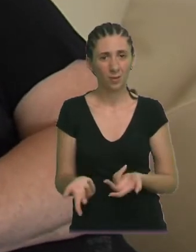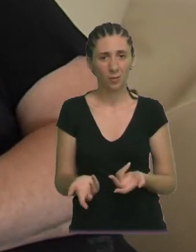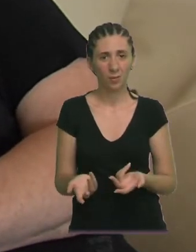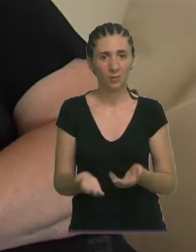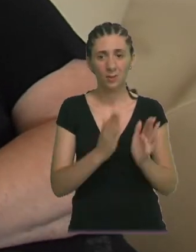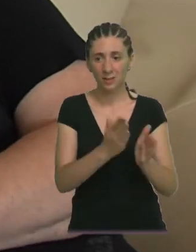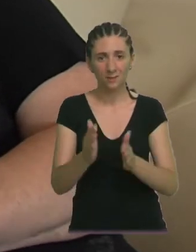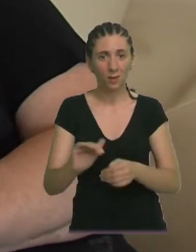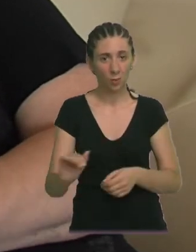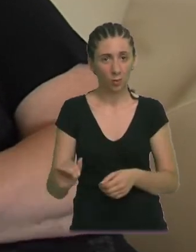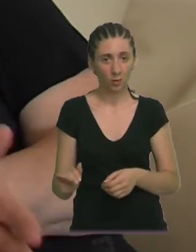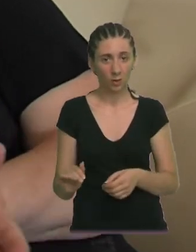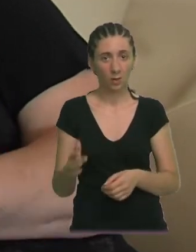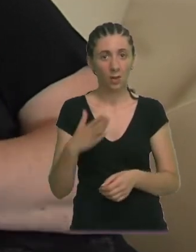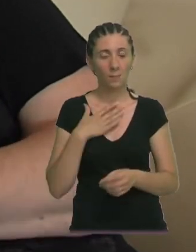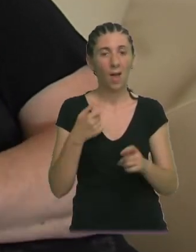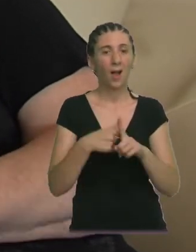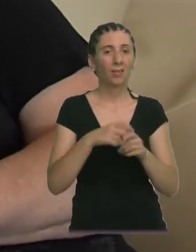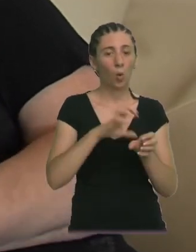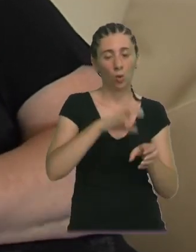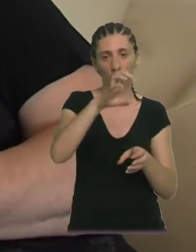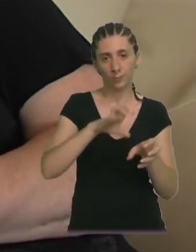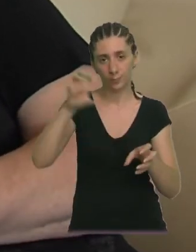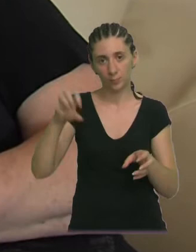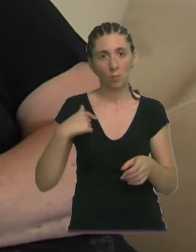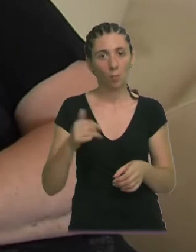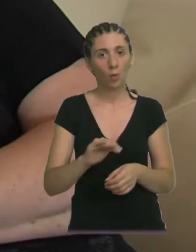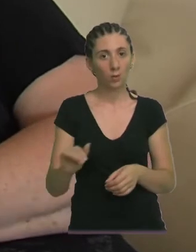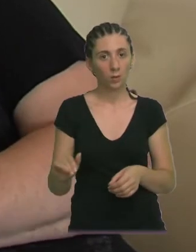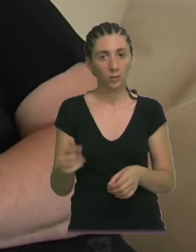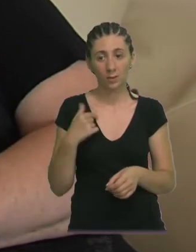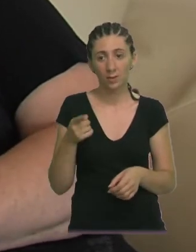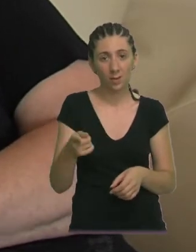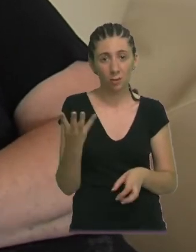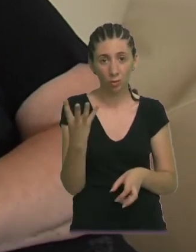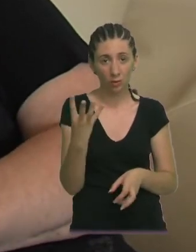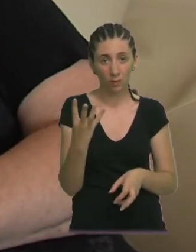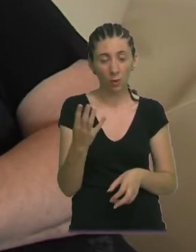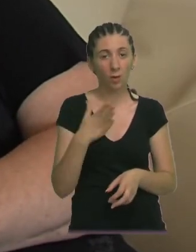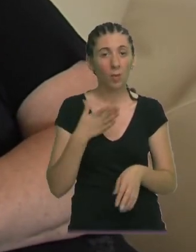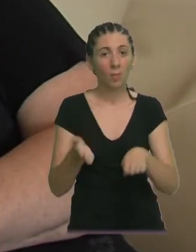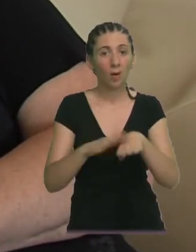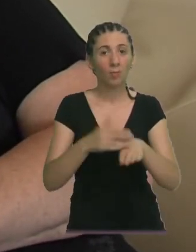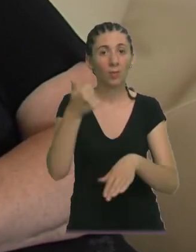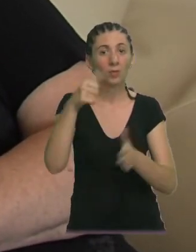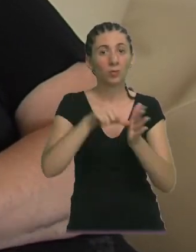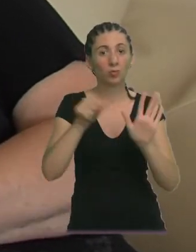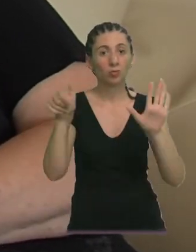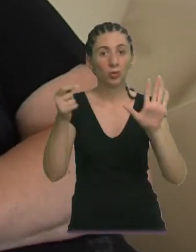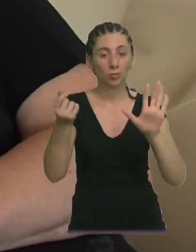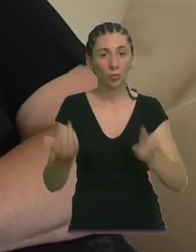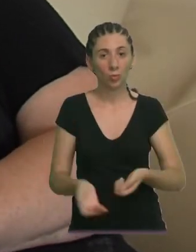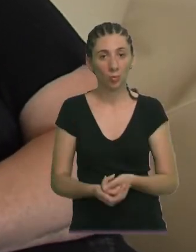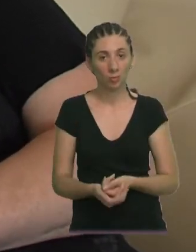iznos, svako dijete u stvari imaju kategorije, ali moja djeca, ja vam za njih četvero imam naknadu